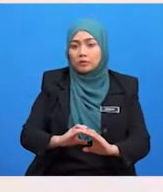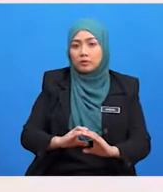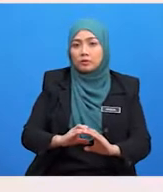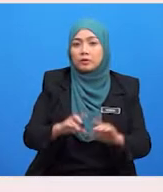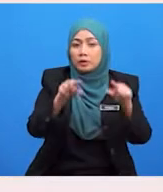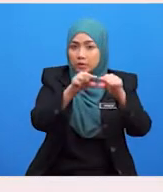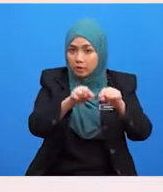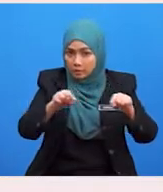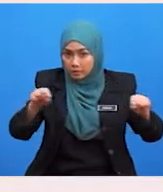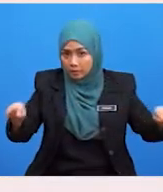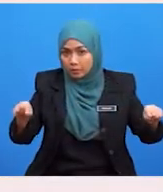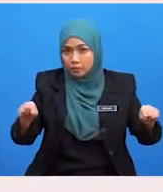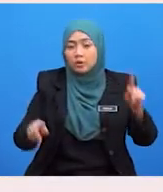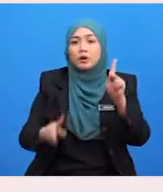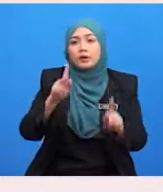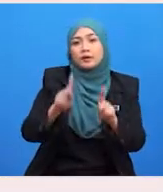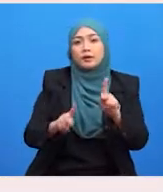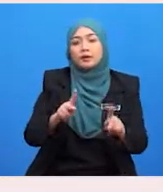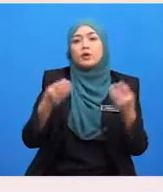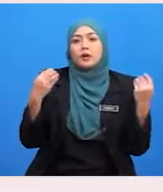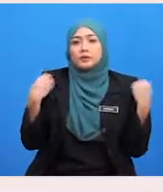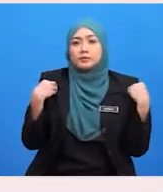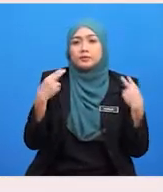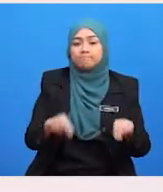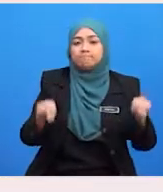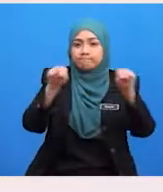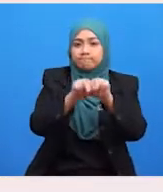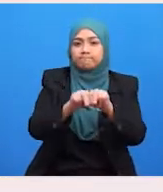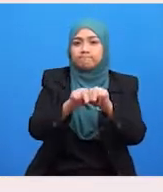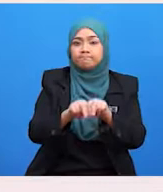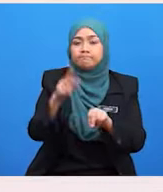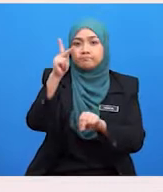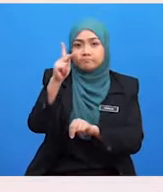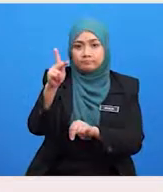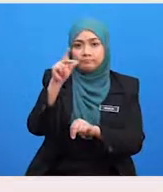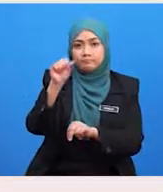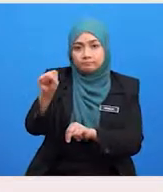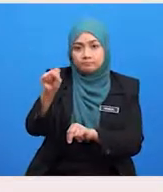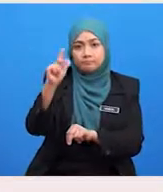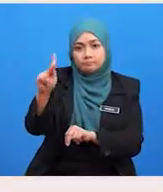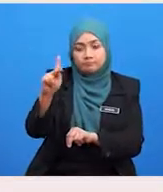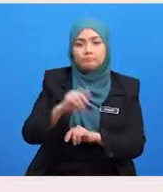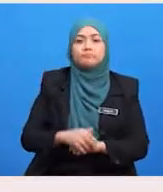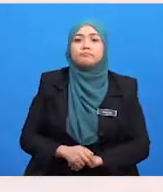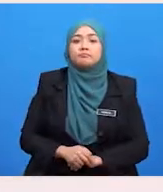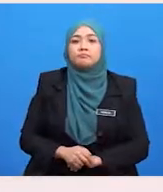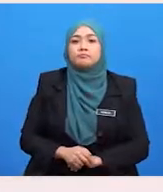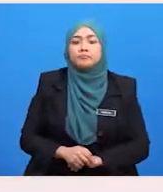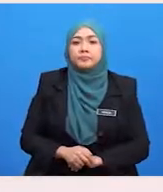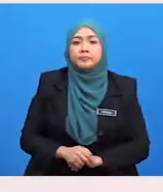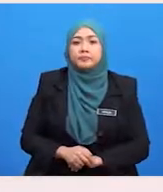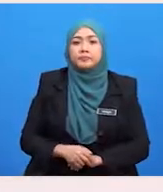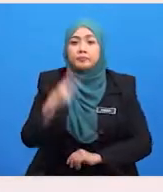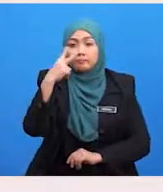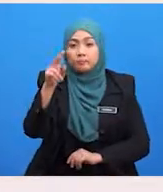lurus sekiranya terdapat nilai skrap. Hitung nilai berdasarkan maklumat di bawah.